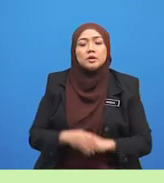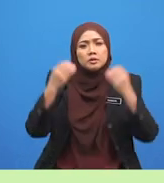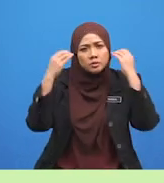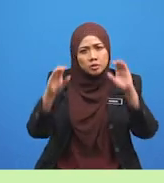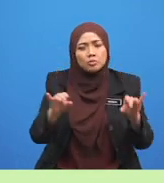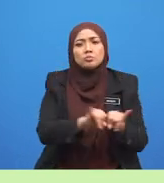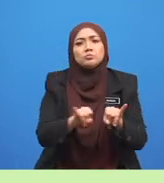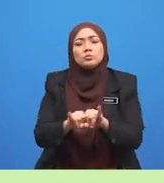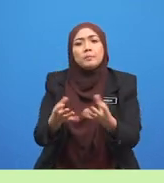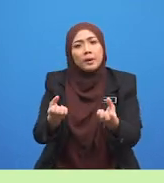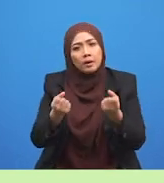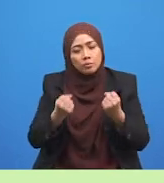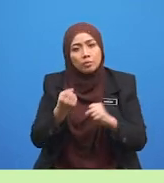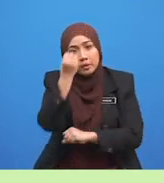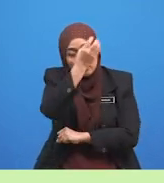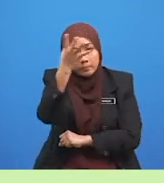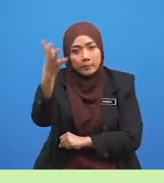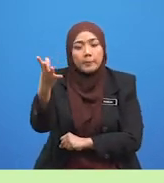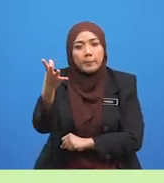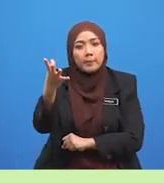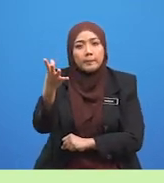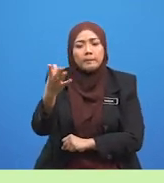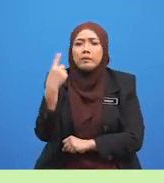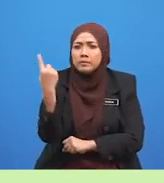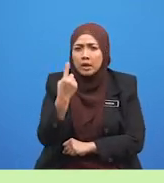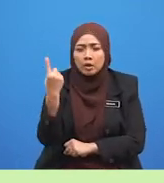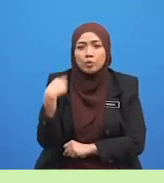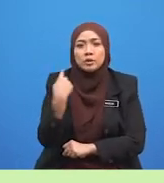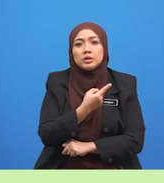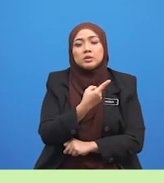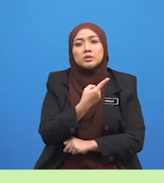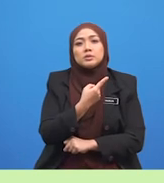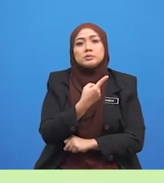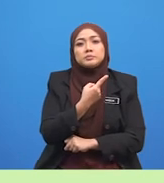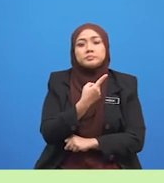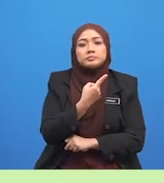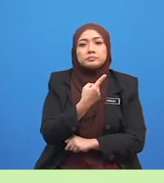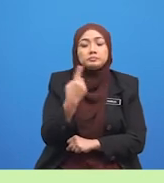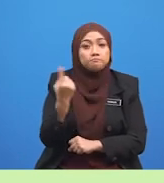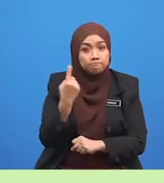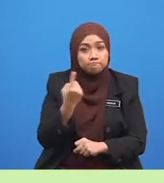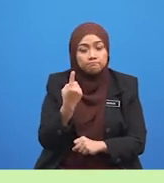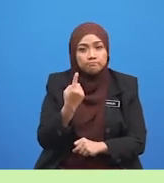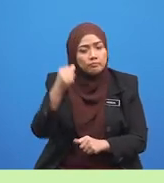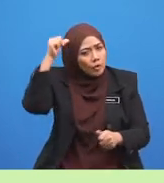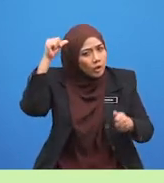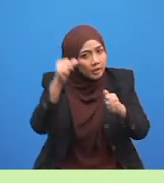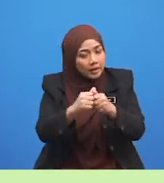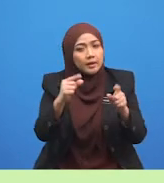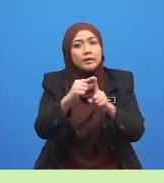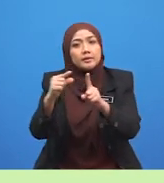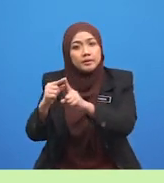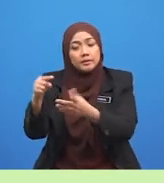Cikgu juga ingin menekankan lagi bahawa sentiasalah kita menanamkan kata-kata seperti